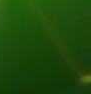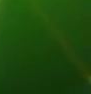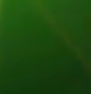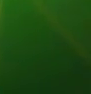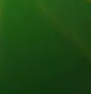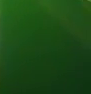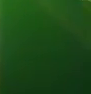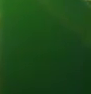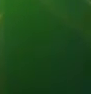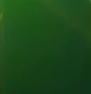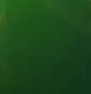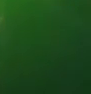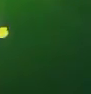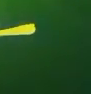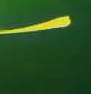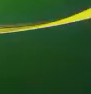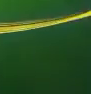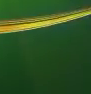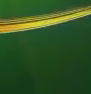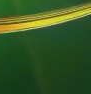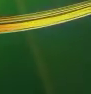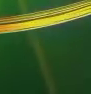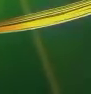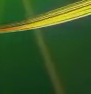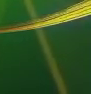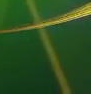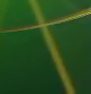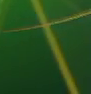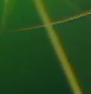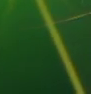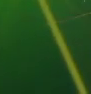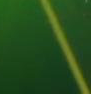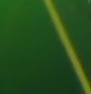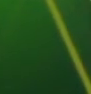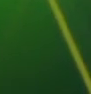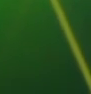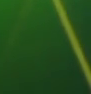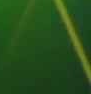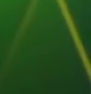Talk with Pawanta Prasad ඔබ සොයන channel එක